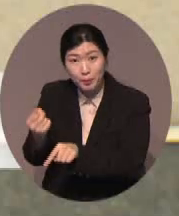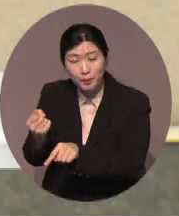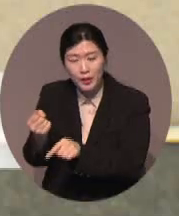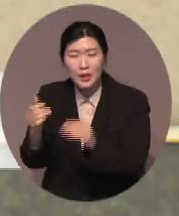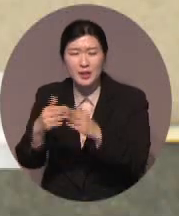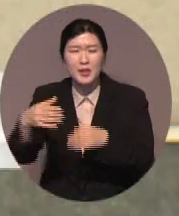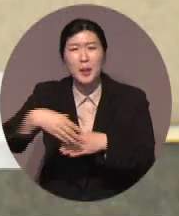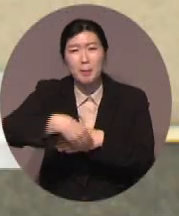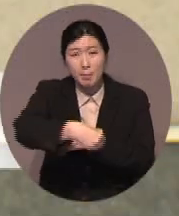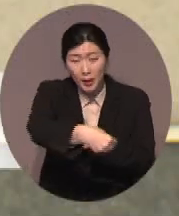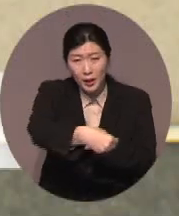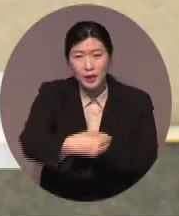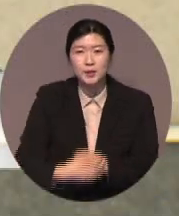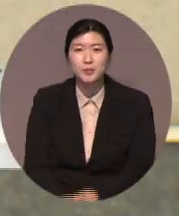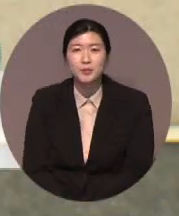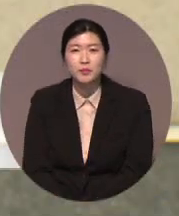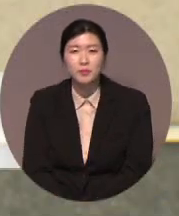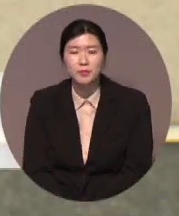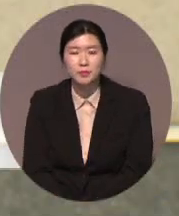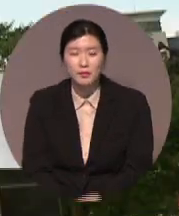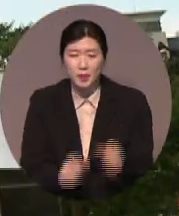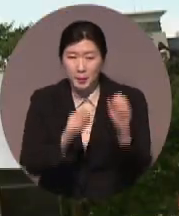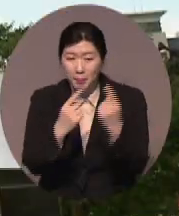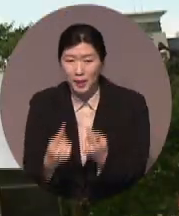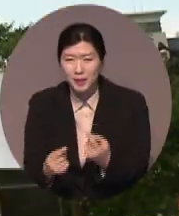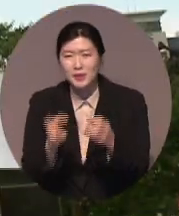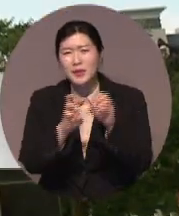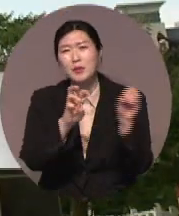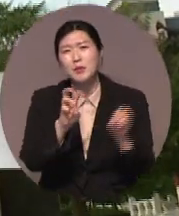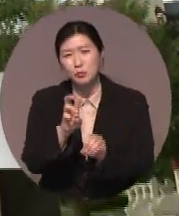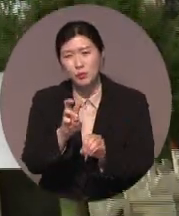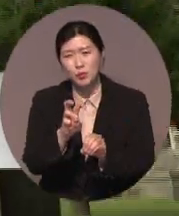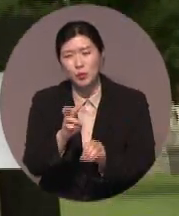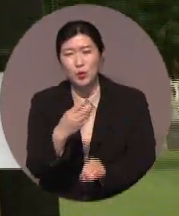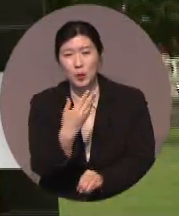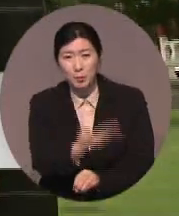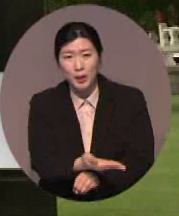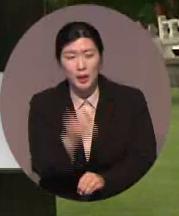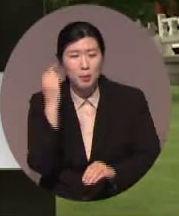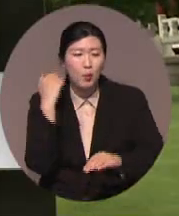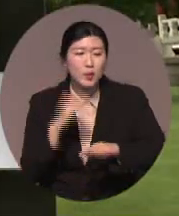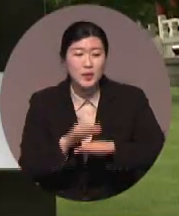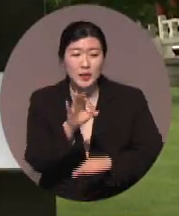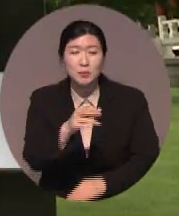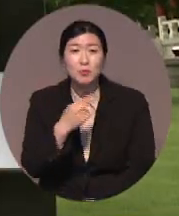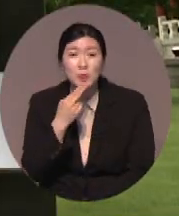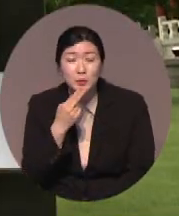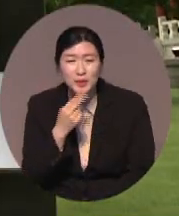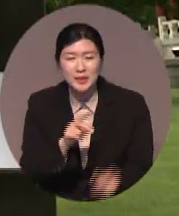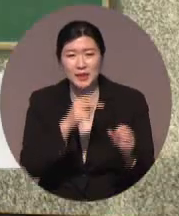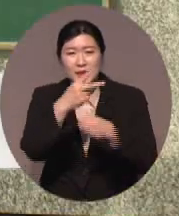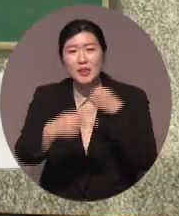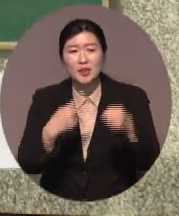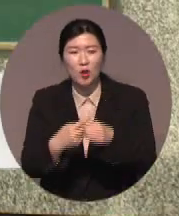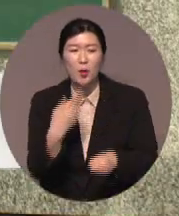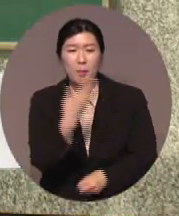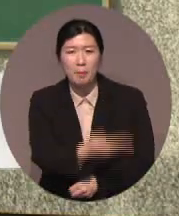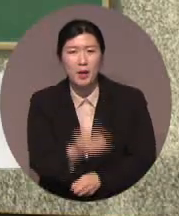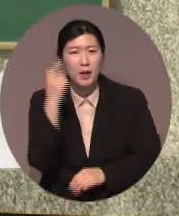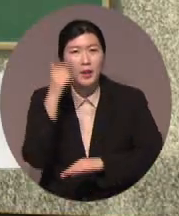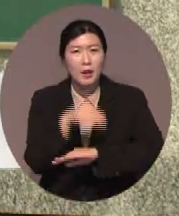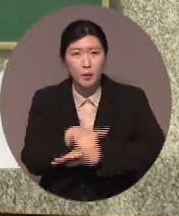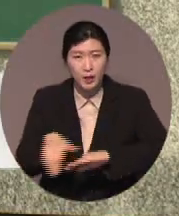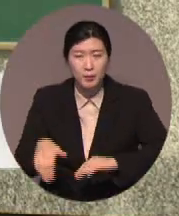임대주택 23가구를 시세의 30% 이하로 임차료만 받고 최대 2년까지 제공하기로